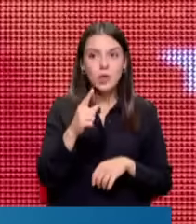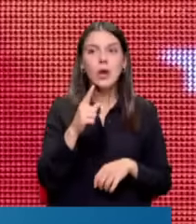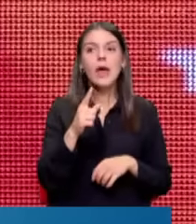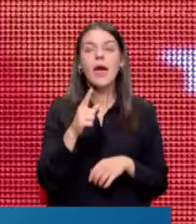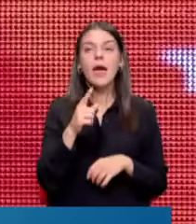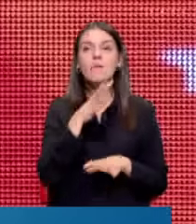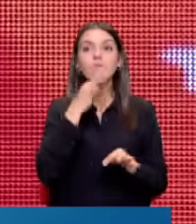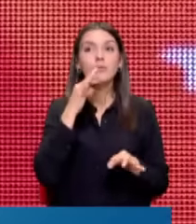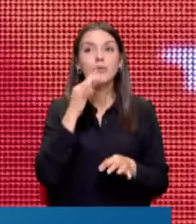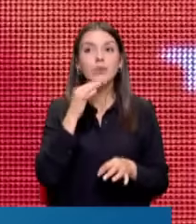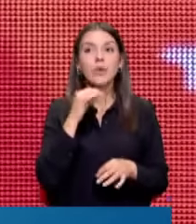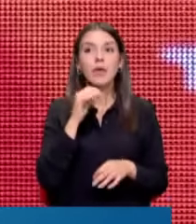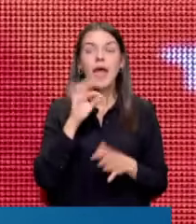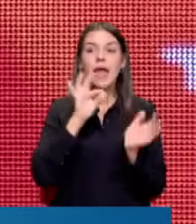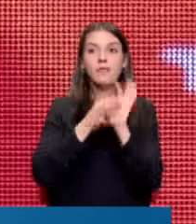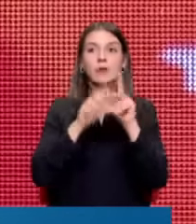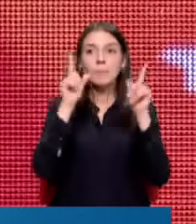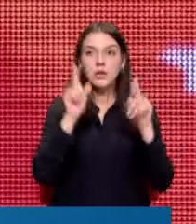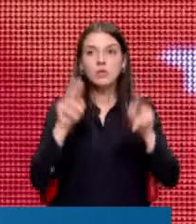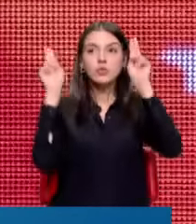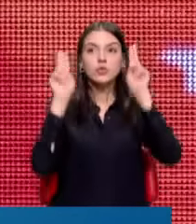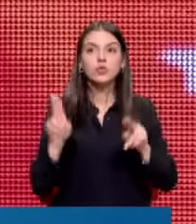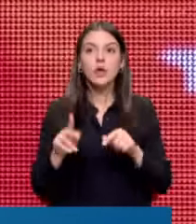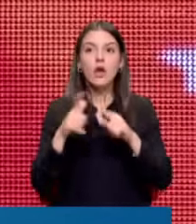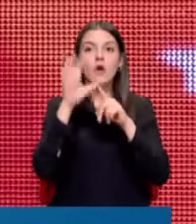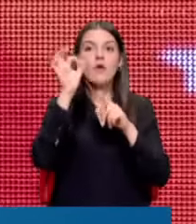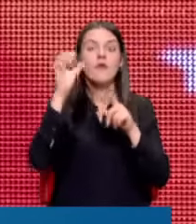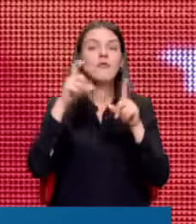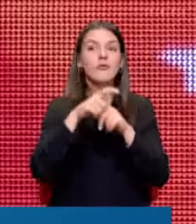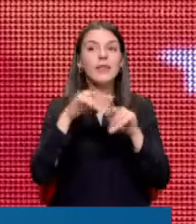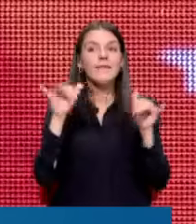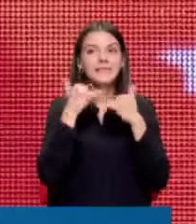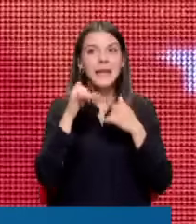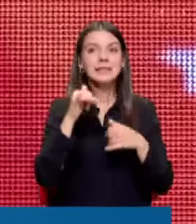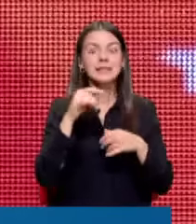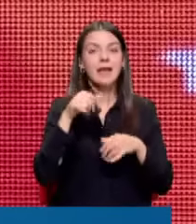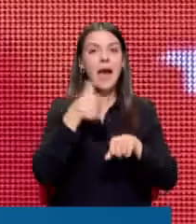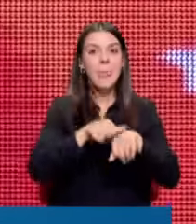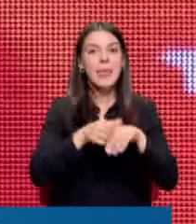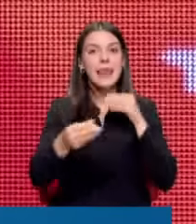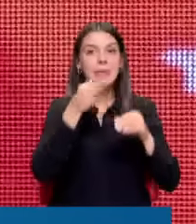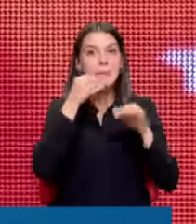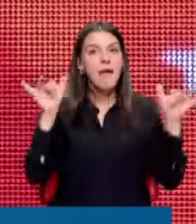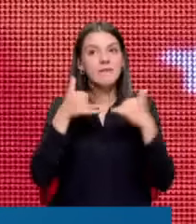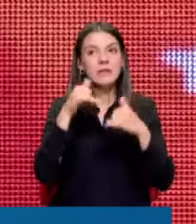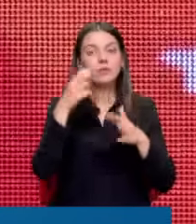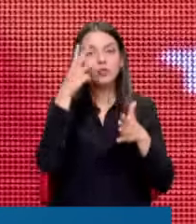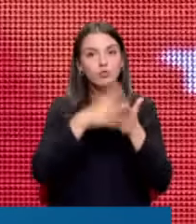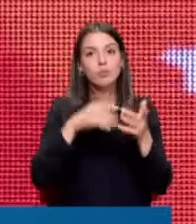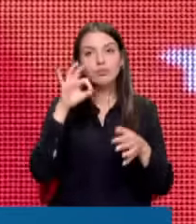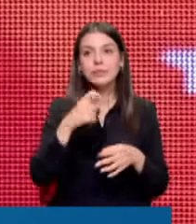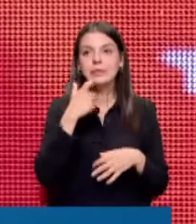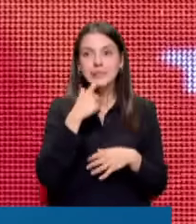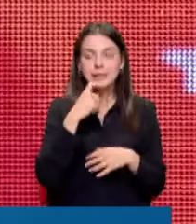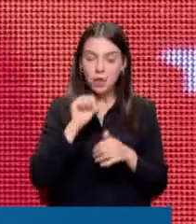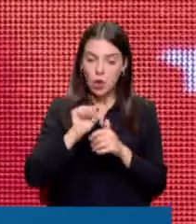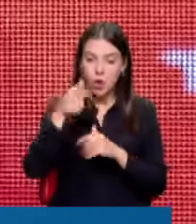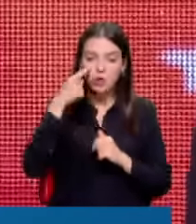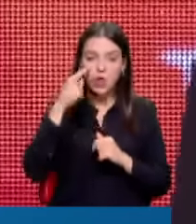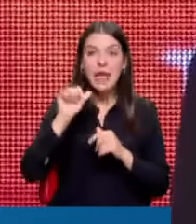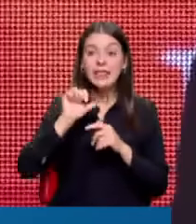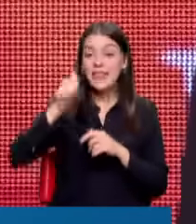başlattığımız Uluslararası Food Fest Antalya Gastronomi Festivali'nin bu yıl üçüncüsü Gelecek Antalya